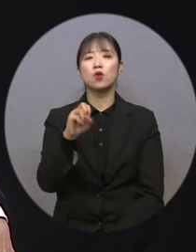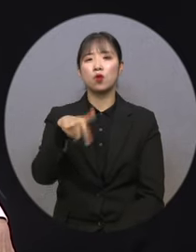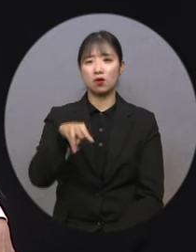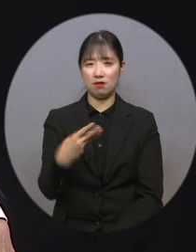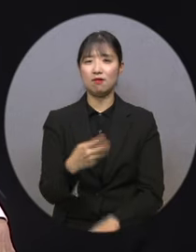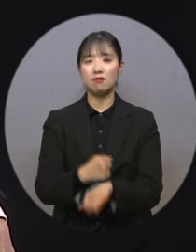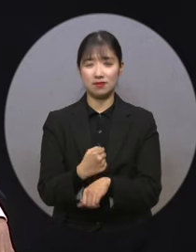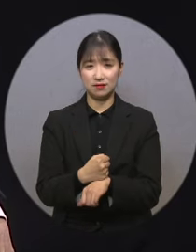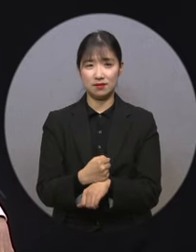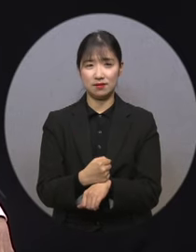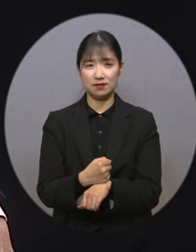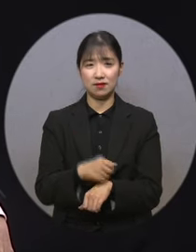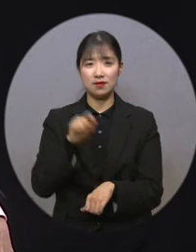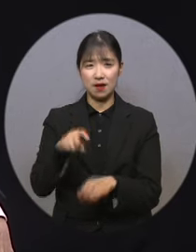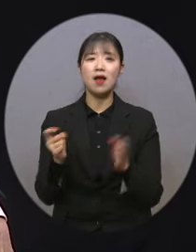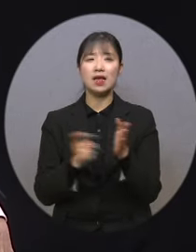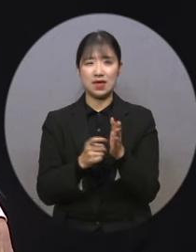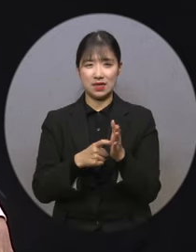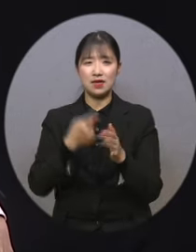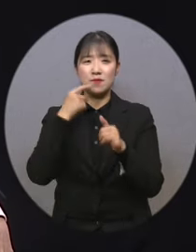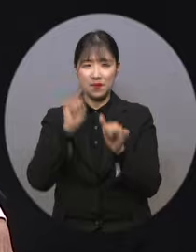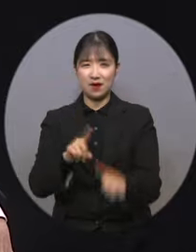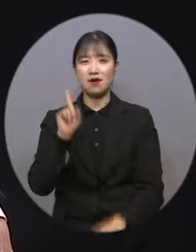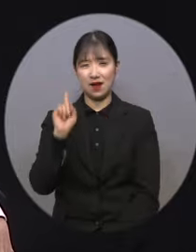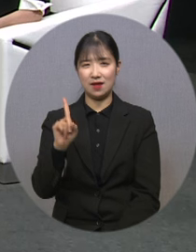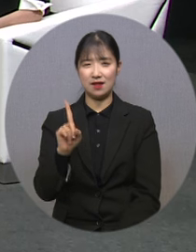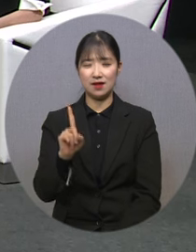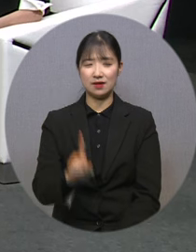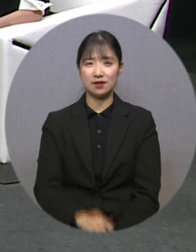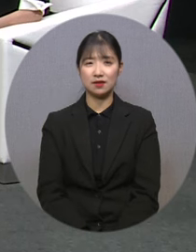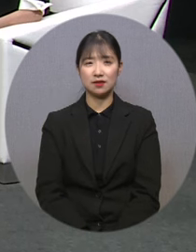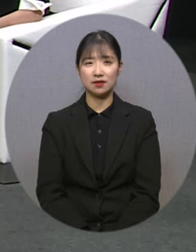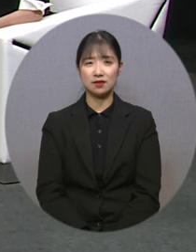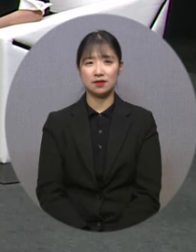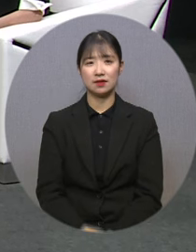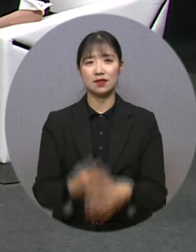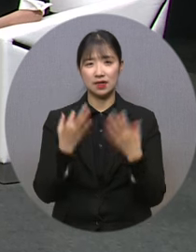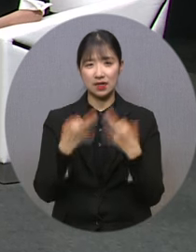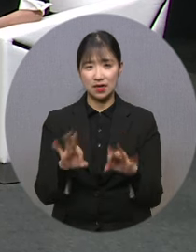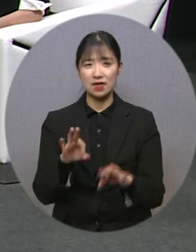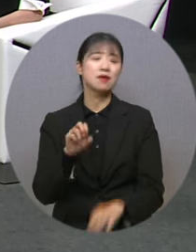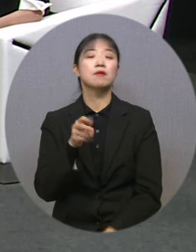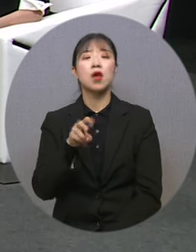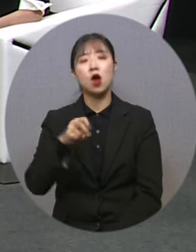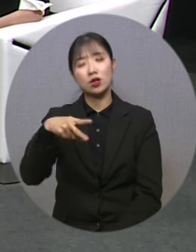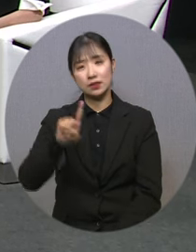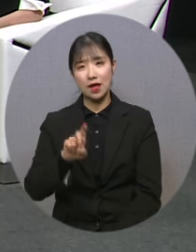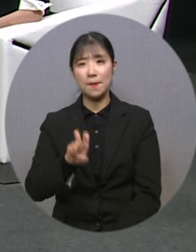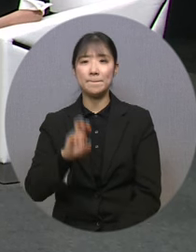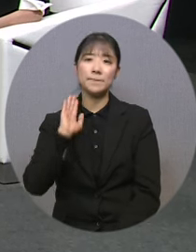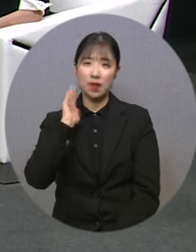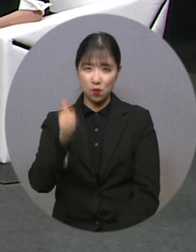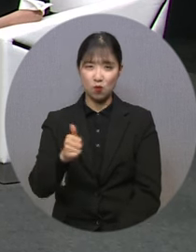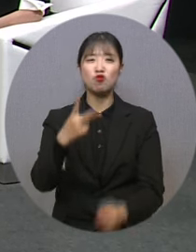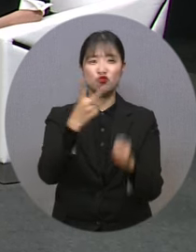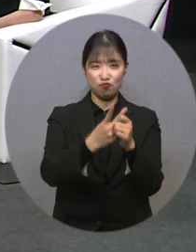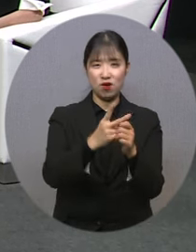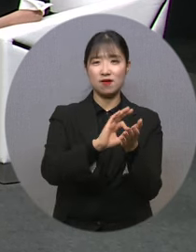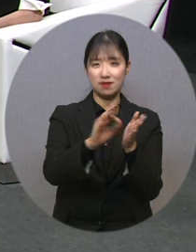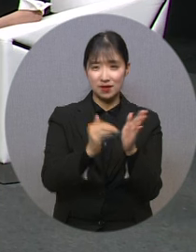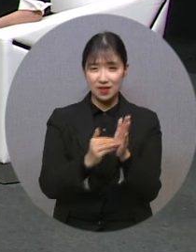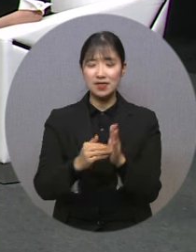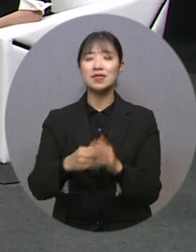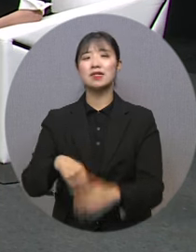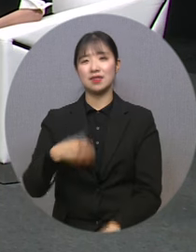했습니다 고개 긴급 짜진 명 역은 하나에요 그냥 김영삼 대통령의 두 번째로 썼어요 제가 세번째 선으